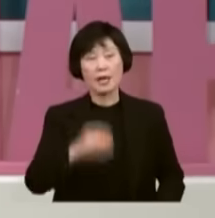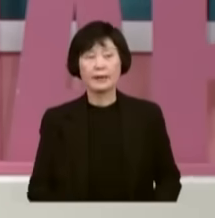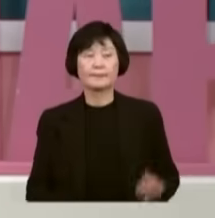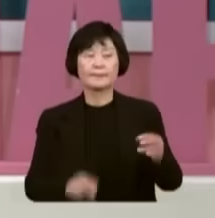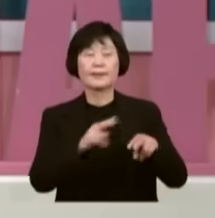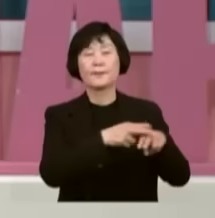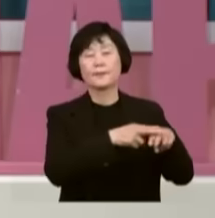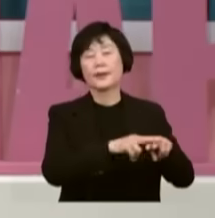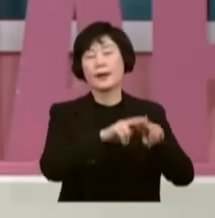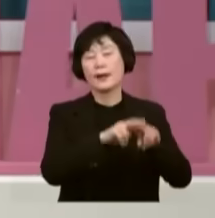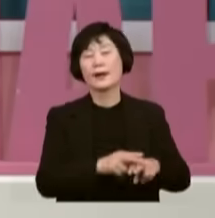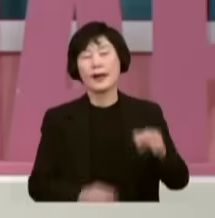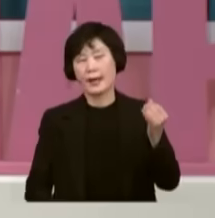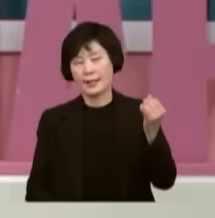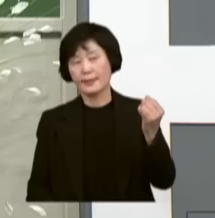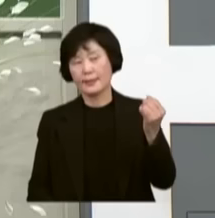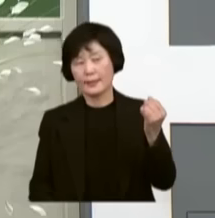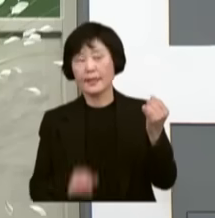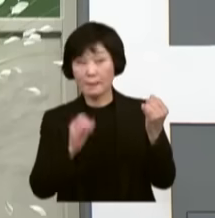떨려서 말을 못하고